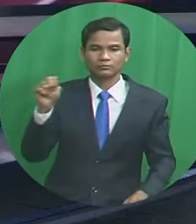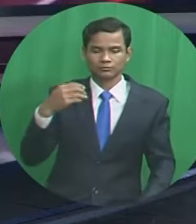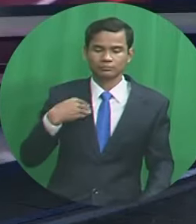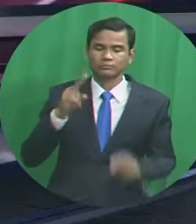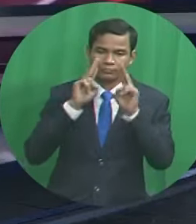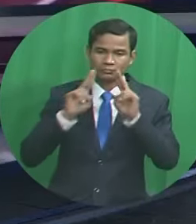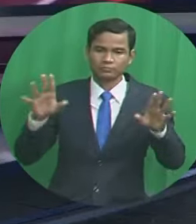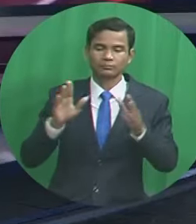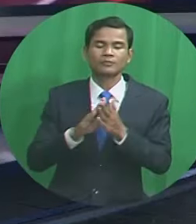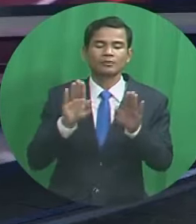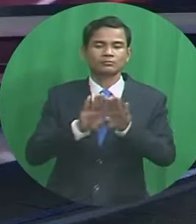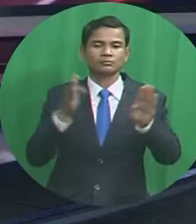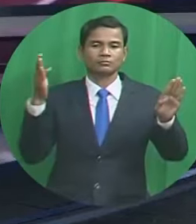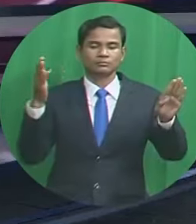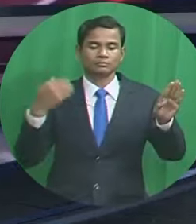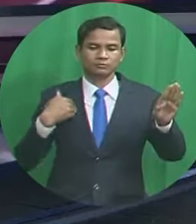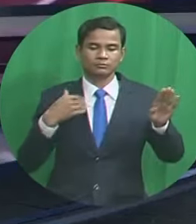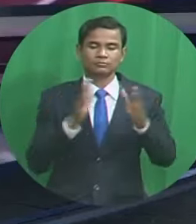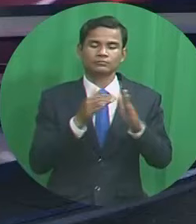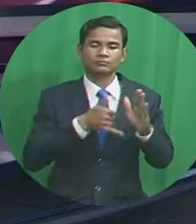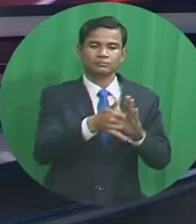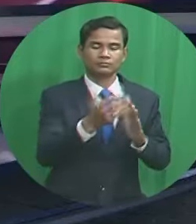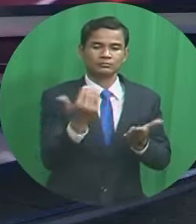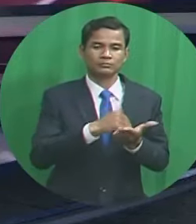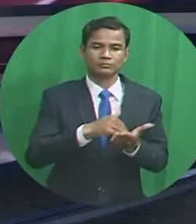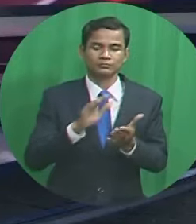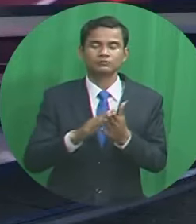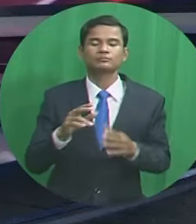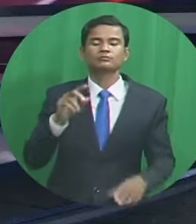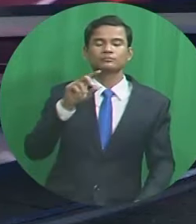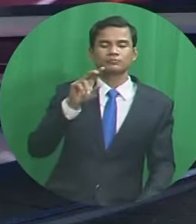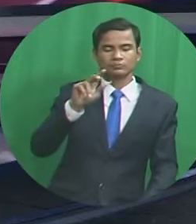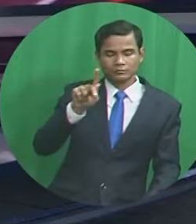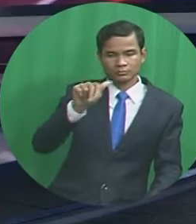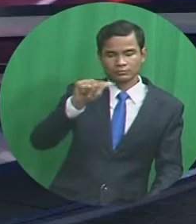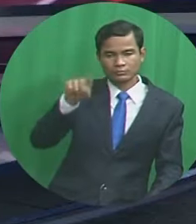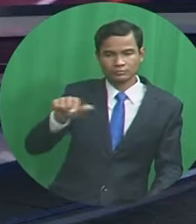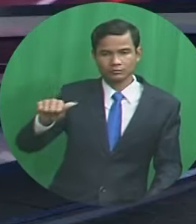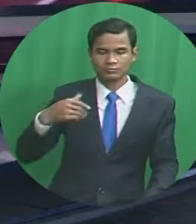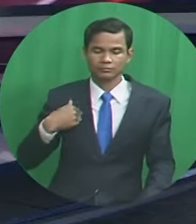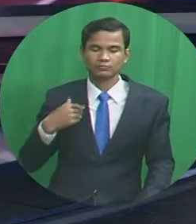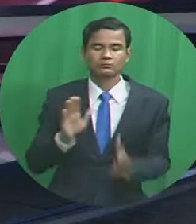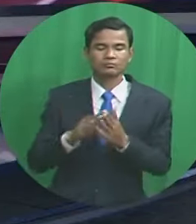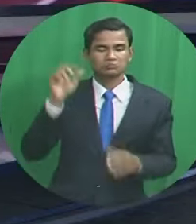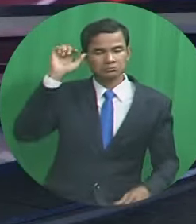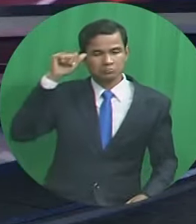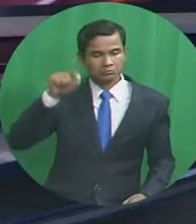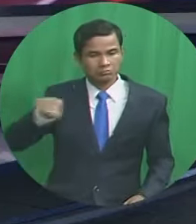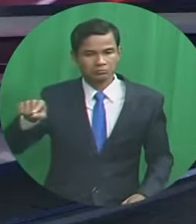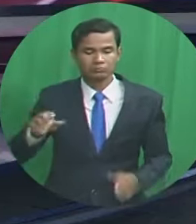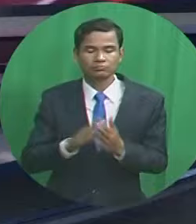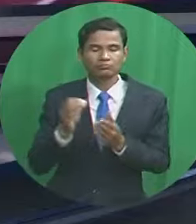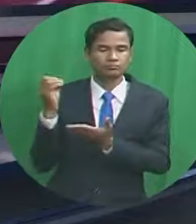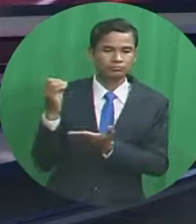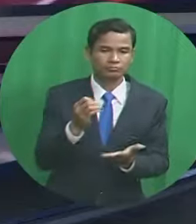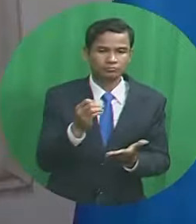អំពាវនាវឲ្យបើកច្រកឆ្លងកាត់តាមដែនគោកឡើងវិញចូលតំបន់ហ្គាហ្សានិងឲ្យលើកចេញនូវការរឹតបន្តឹងលើការនាំជំនួយ